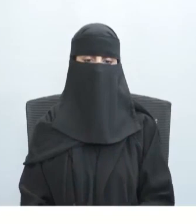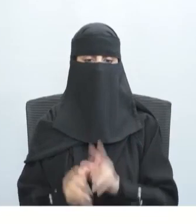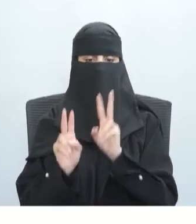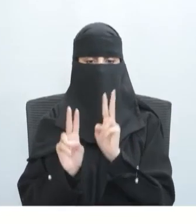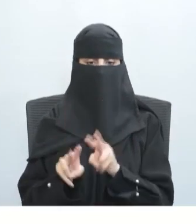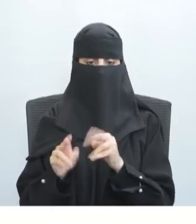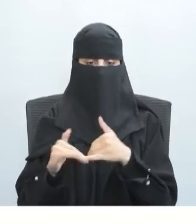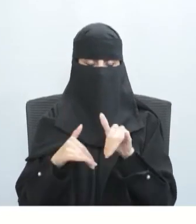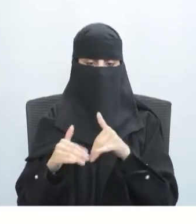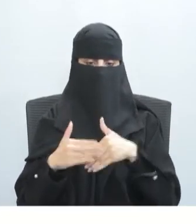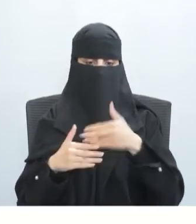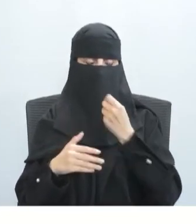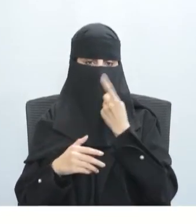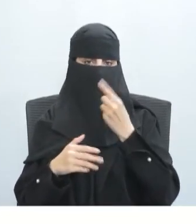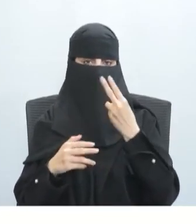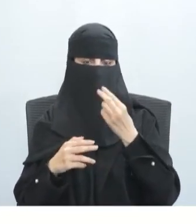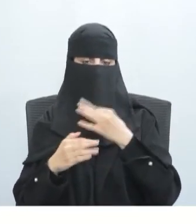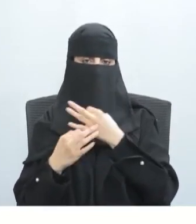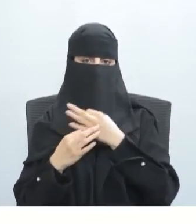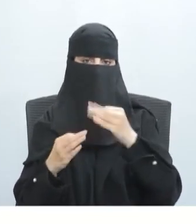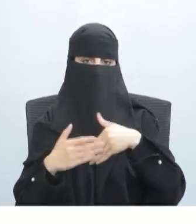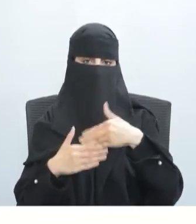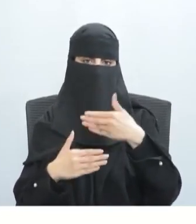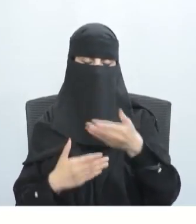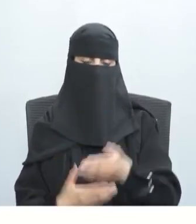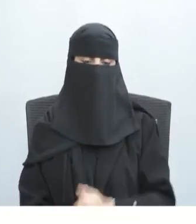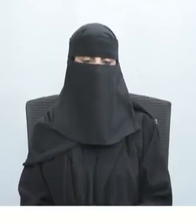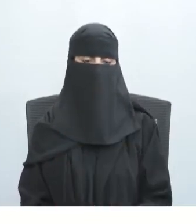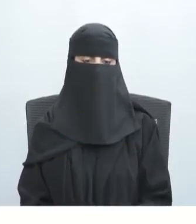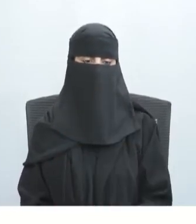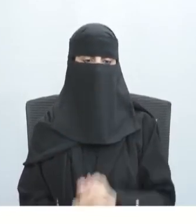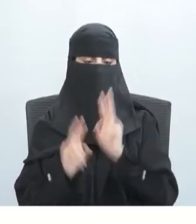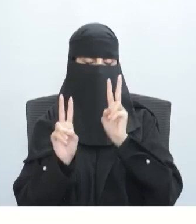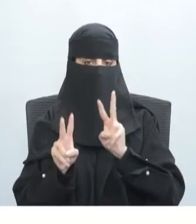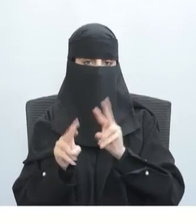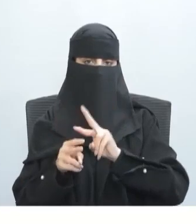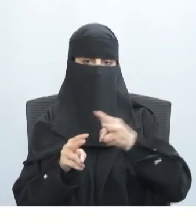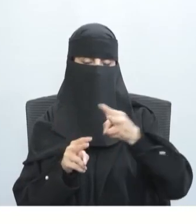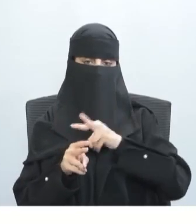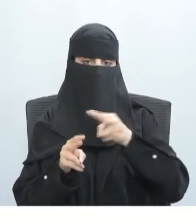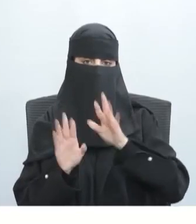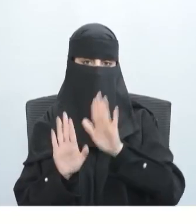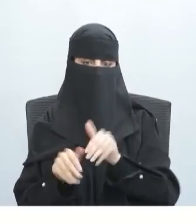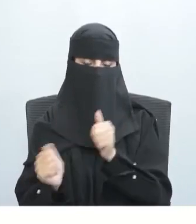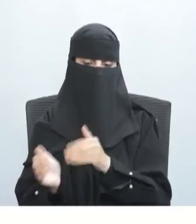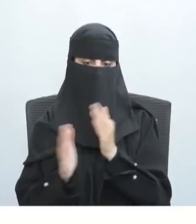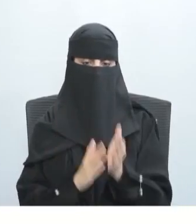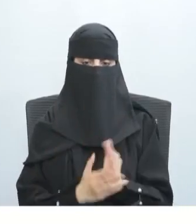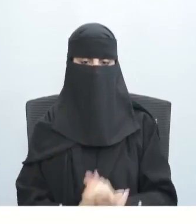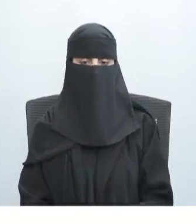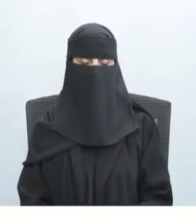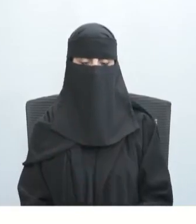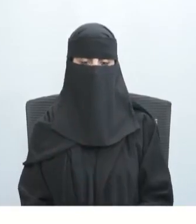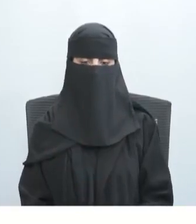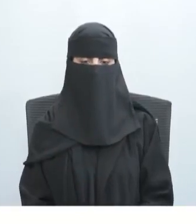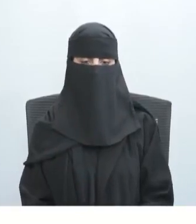ستحسب السنه الاولى والثانيه وثم توجد الفرق ليس هنالك اختلاف وانما فقط هو طلب منك معطى اضافي هو الفرق بين